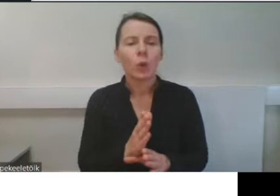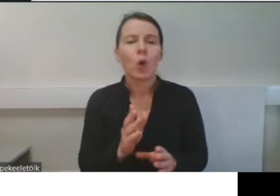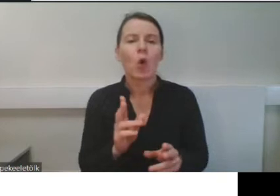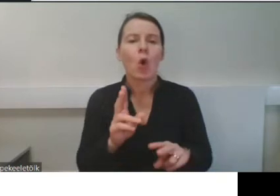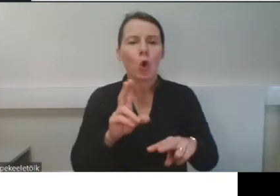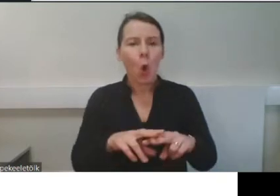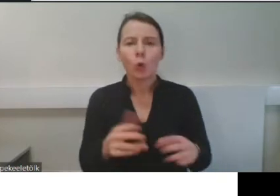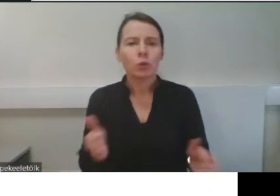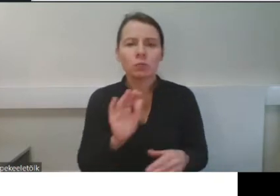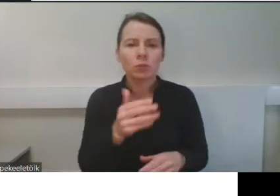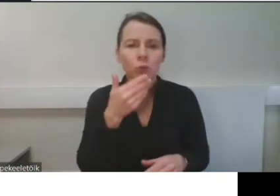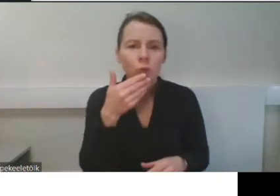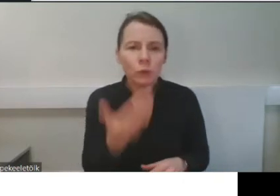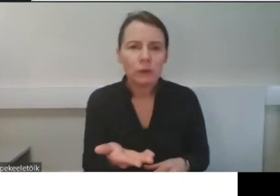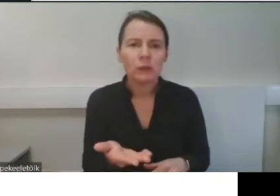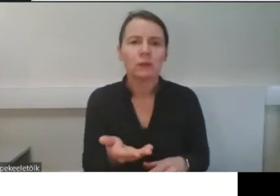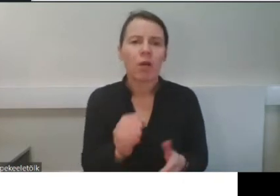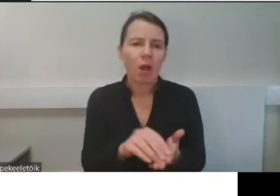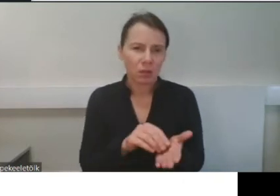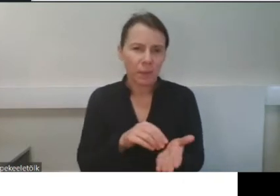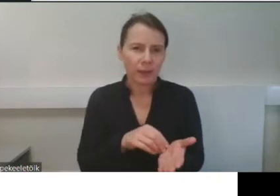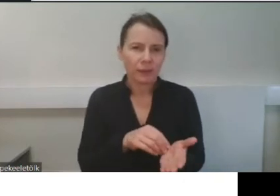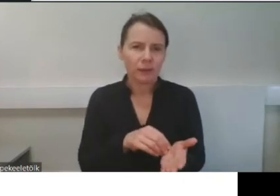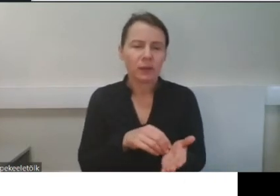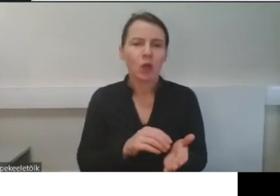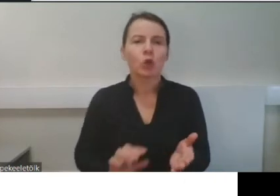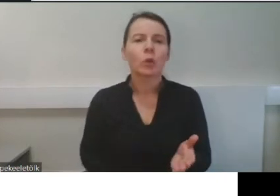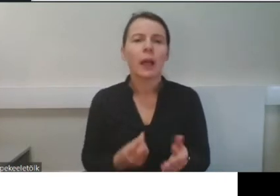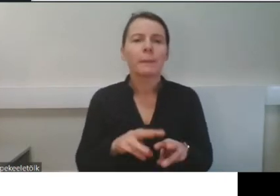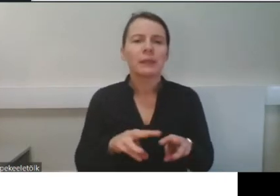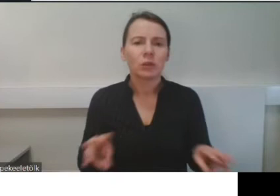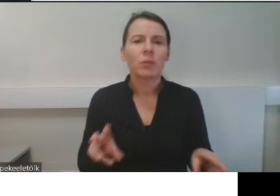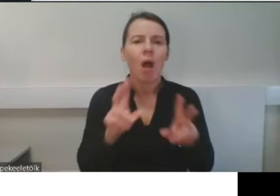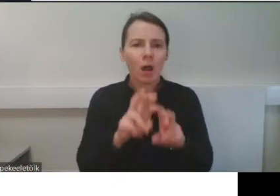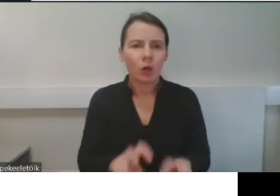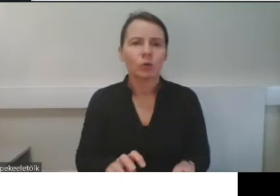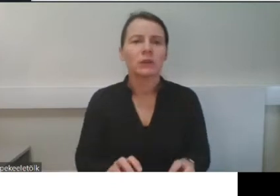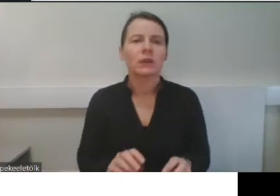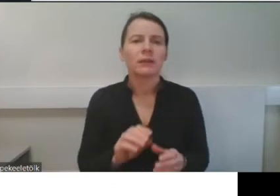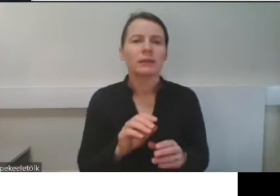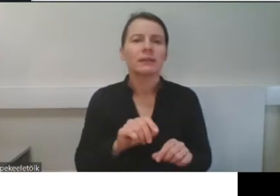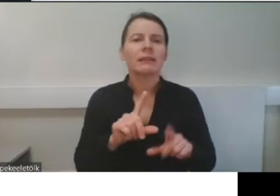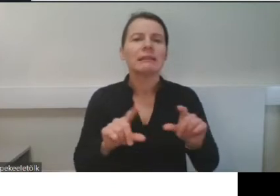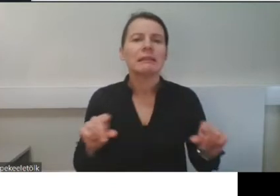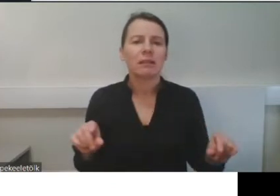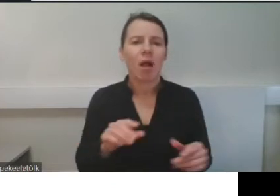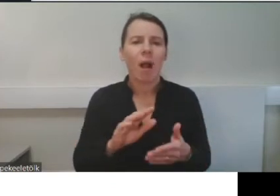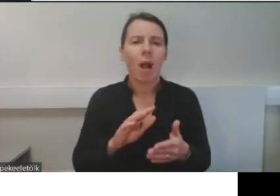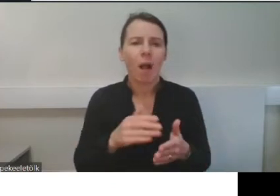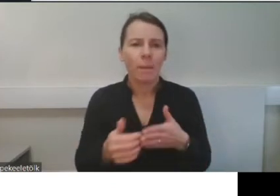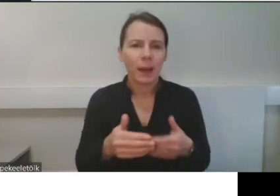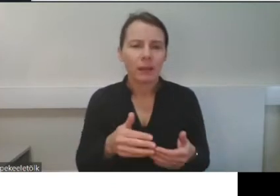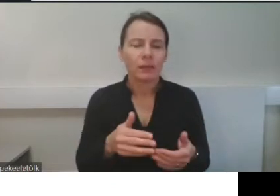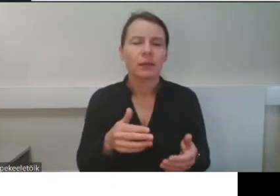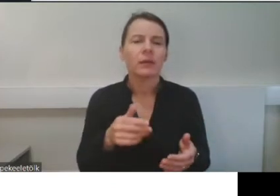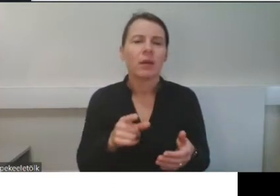muudab keeruliseks andmete esitamise, kuna me ei tea täpselt, mis need muude pöördumiste all on. Aga siia on